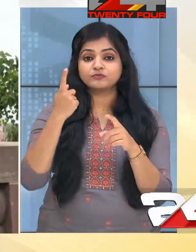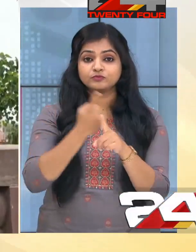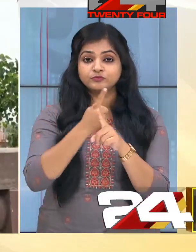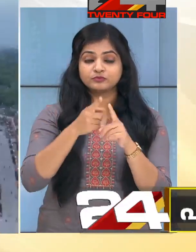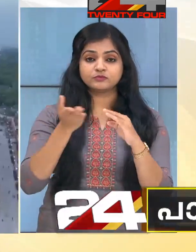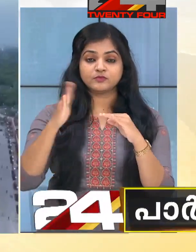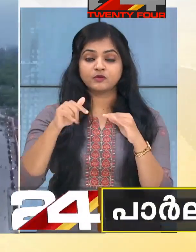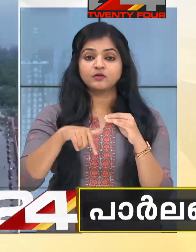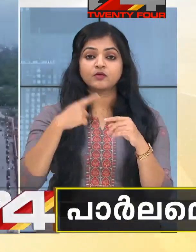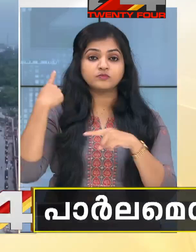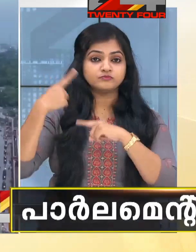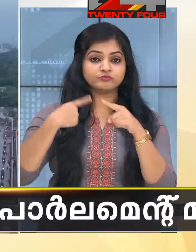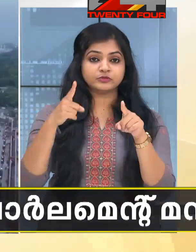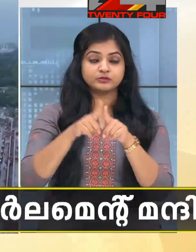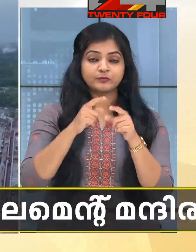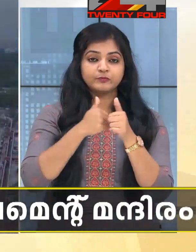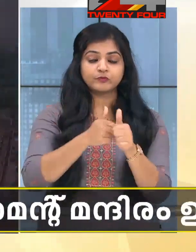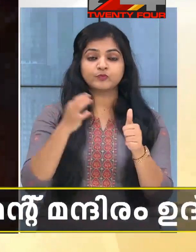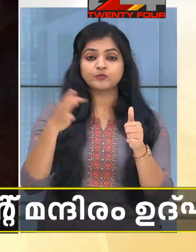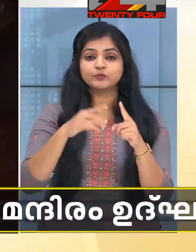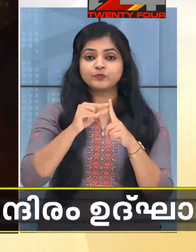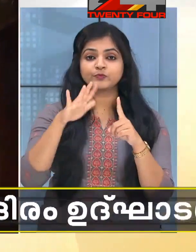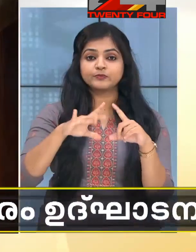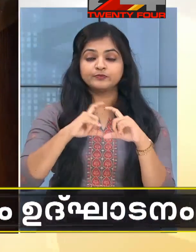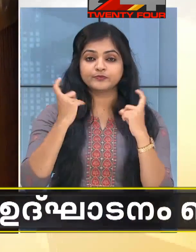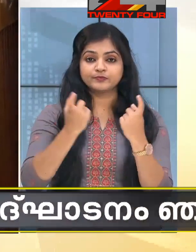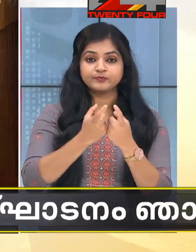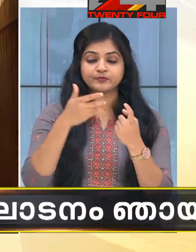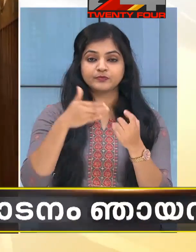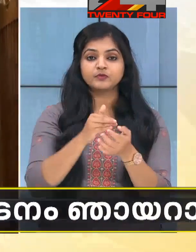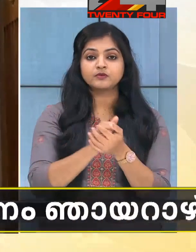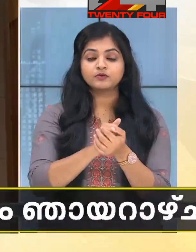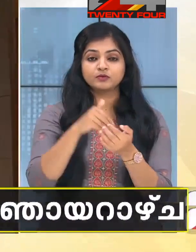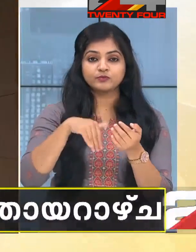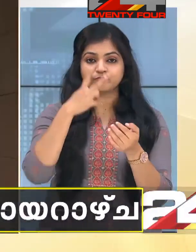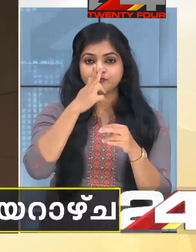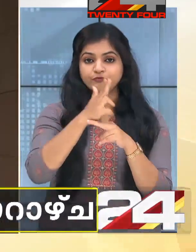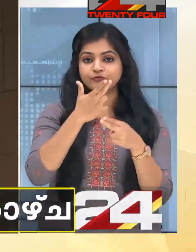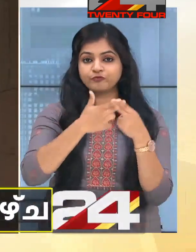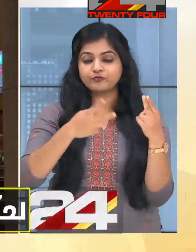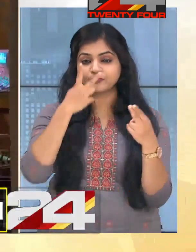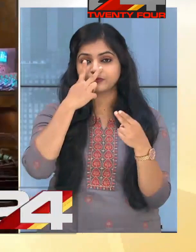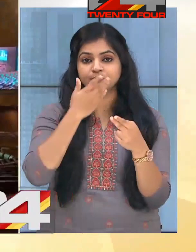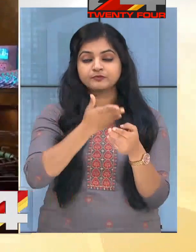ശൈലിയിൽ രൂപകൽപ്പന ചെയ്ത ഒരു പുതിയ പാർലമെന്റ് മന്ദിരം, അതാണ് ഈ ഇപ്പോൾ നമ്മൾ കാണുന്ന ദൃശ്യങ്ങളിൽ